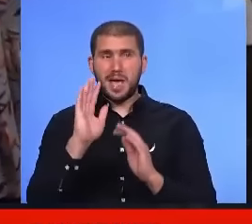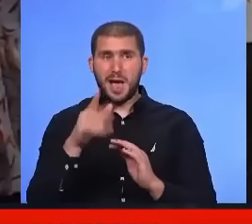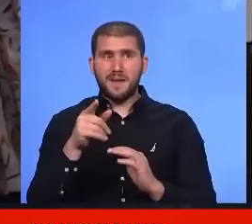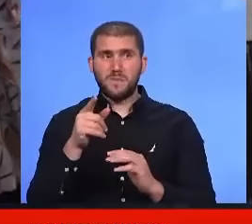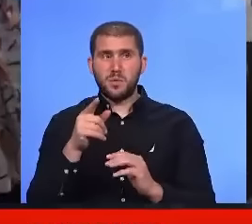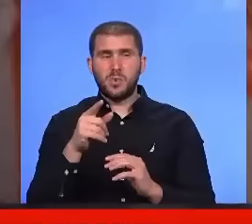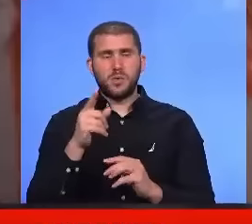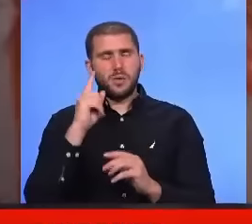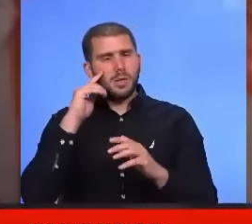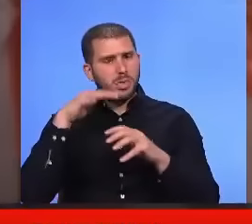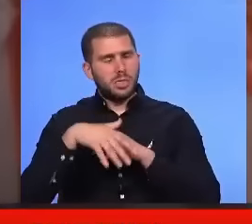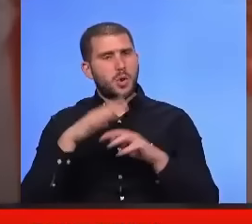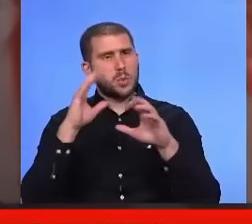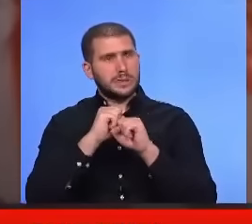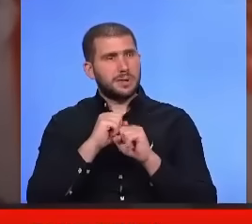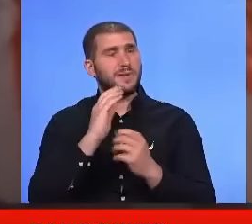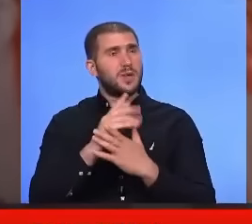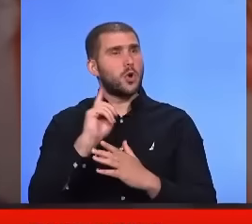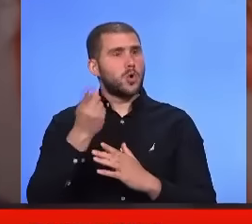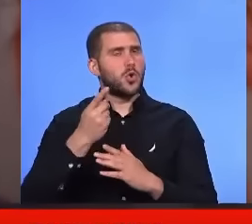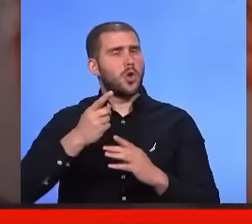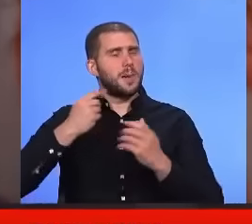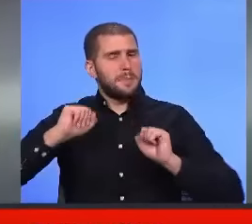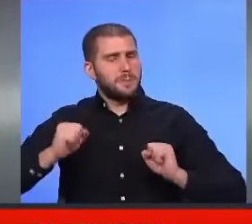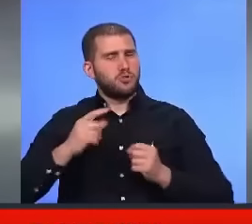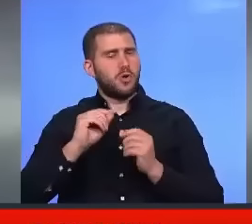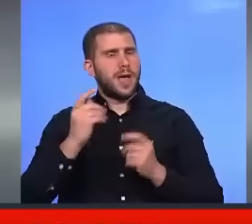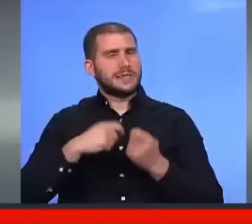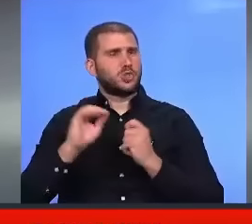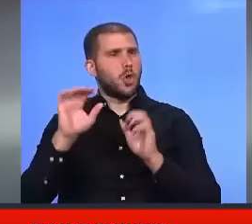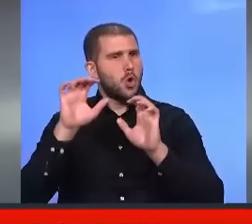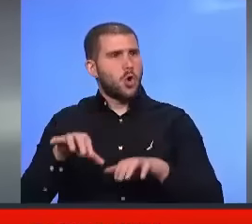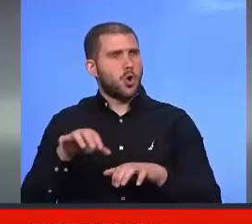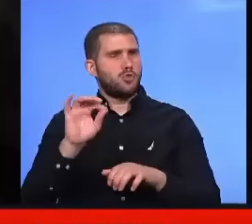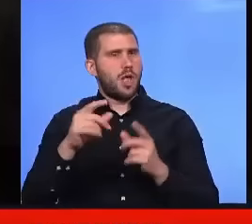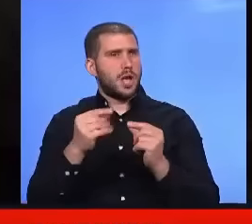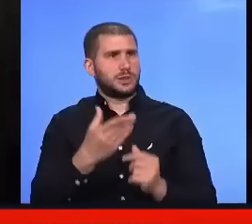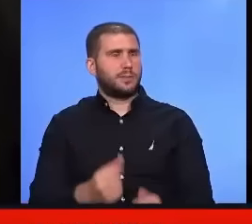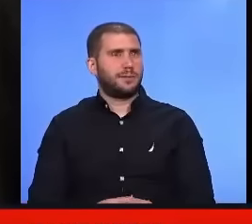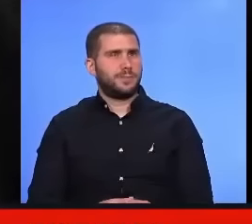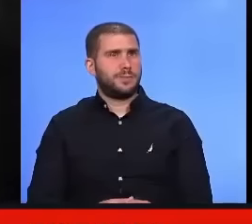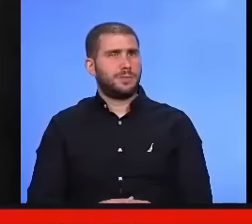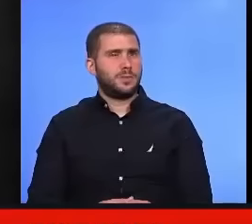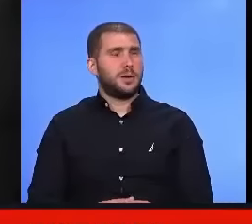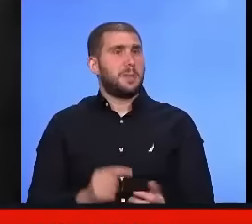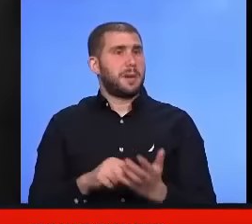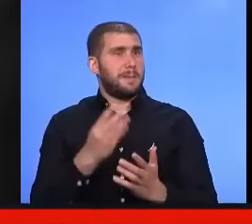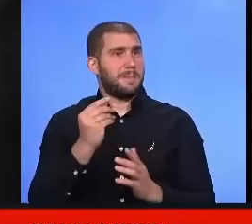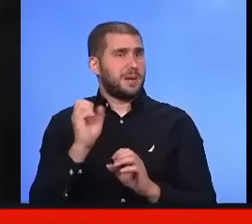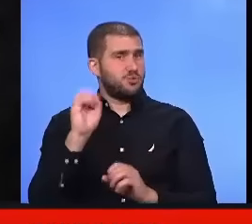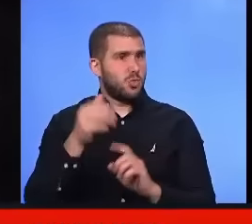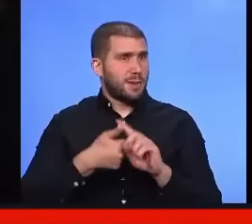אחר הקונספציה, ושם כמעט את כל הביצים של העסק שלו בסל העזתי. בגלל שמחירי השילוח